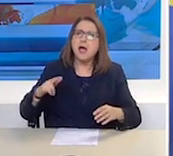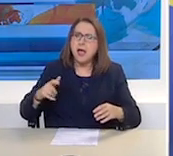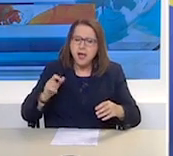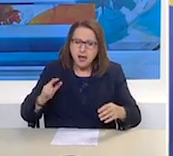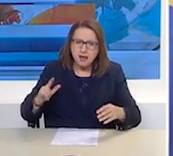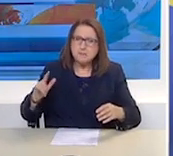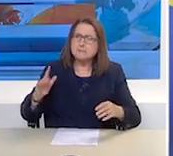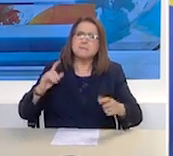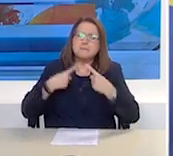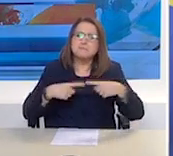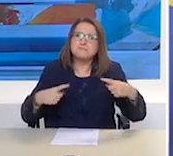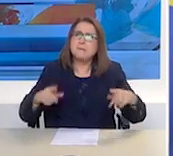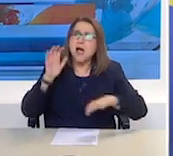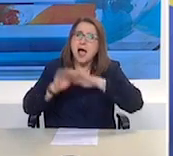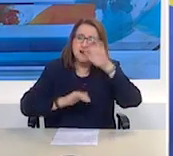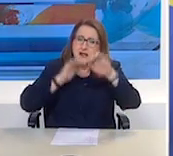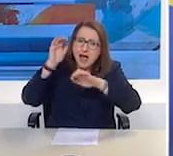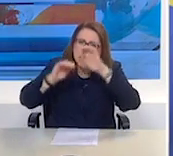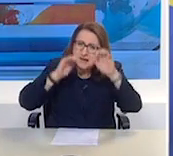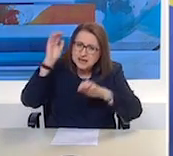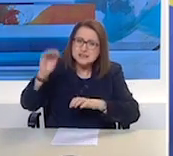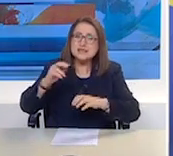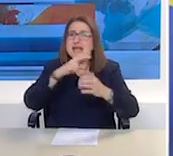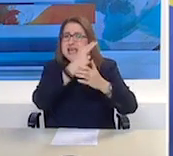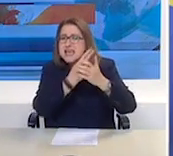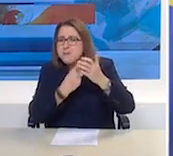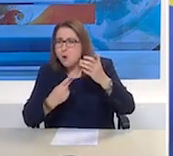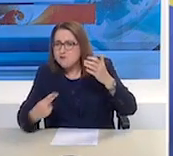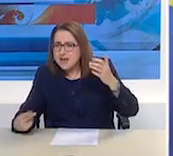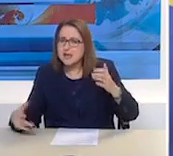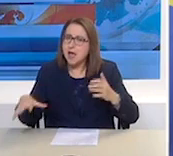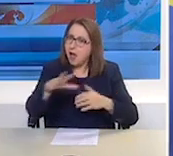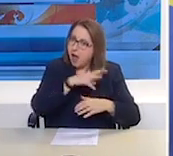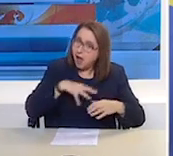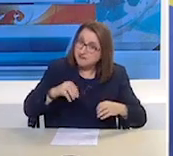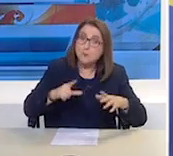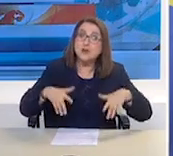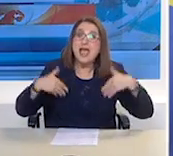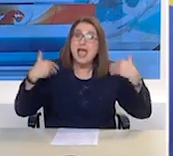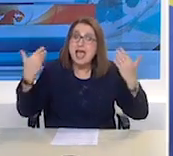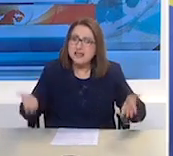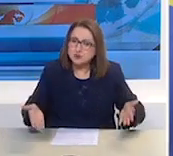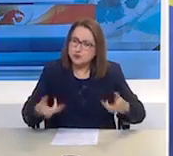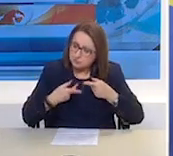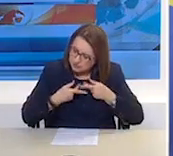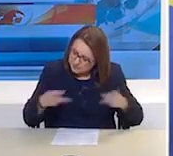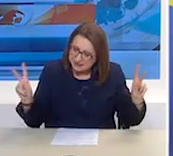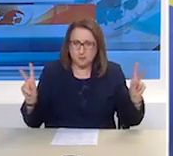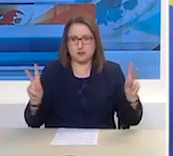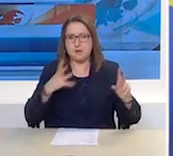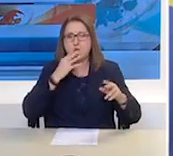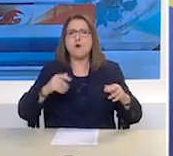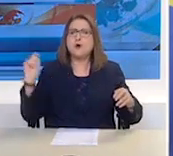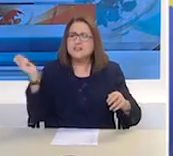υποβρύχια δραστηριότητα και ορειβασία αναρρίχηση. Οι εγκαταστάσεις αυτές μπορούν να χρησιμοποιηθούν από αθλητές και αθλούμενους 13 ετών και